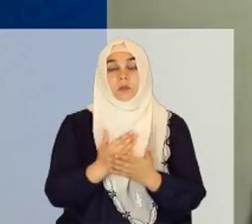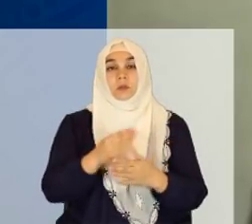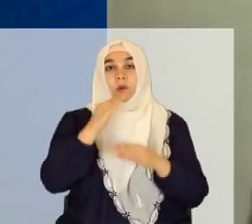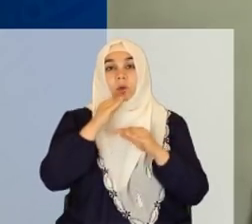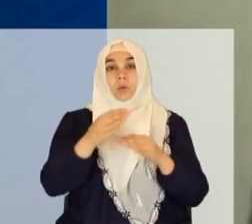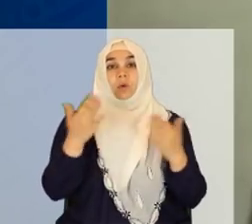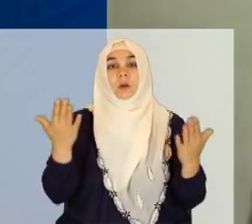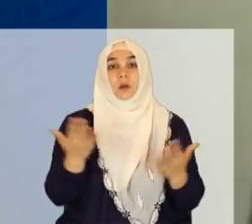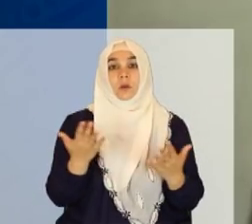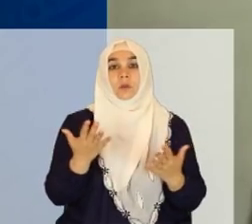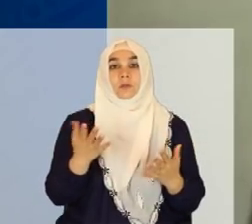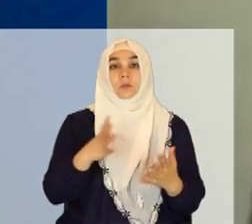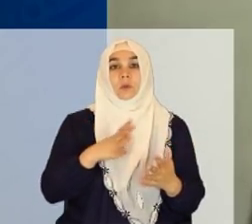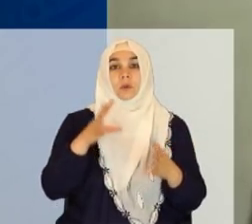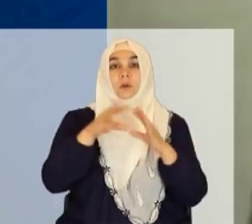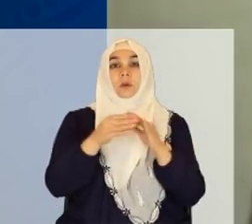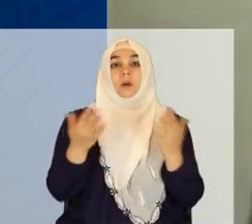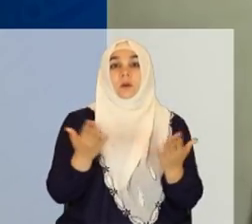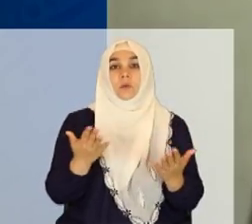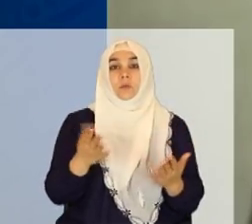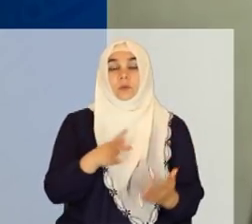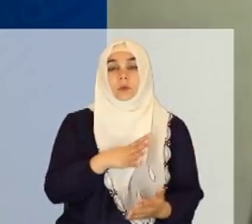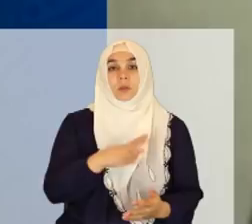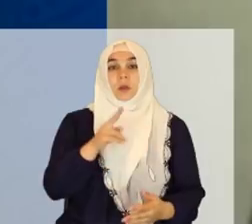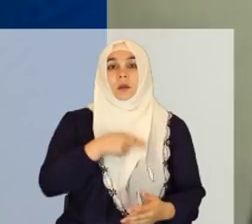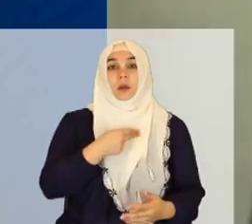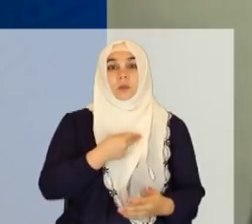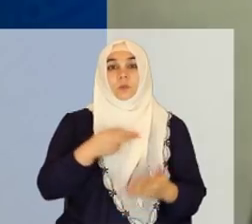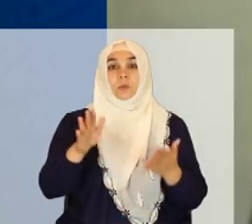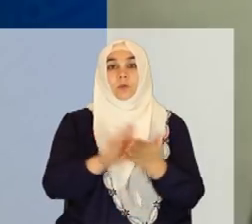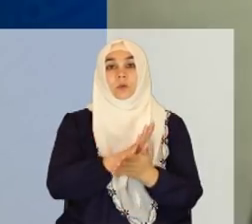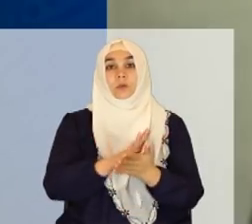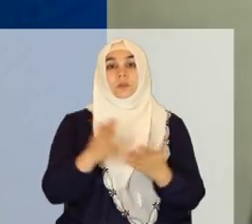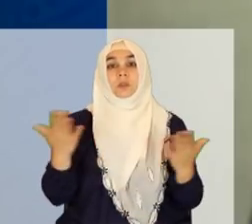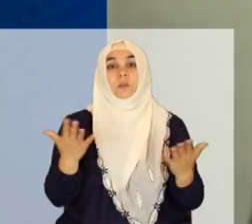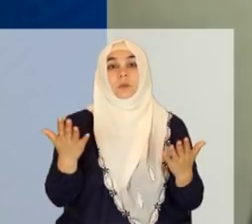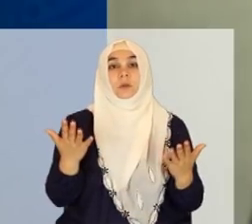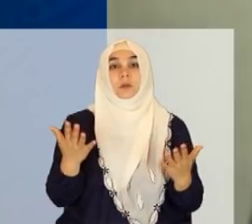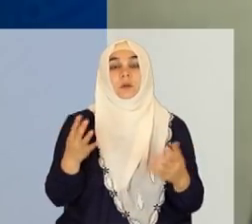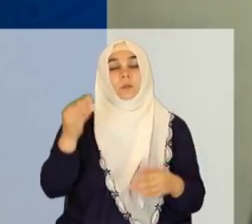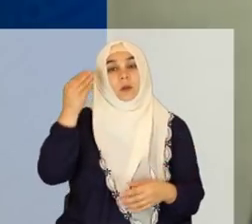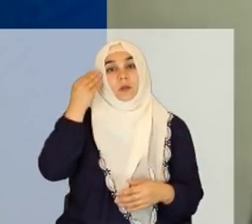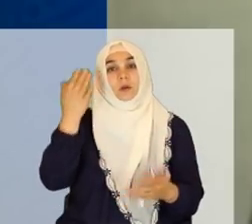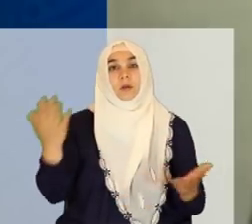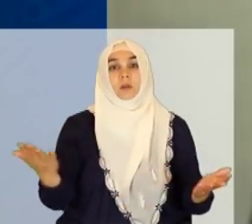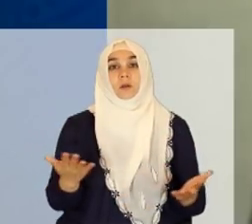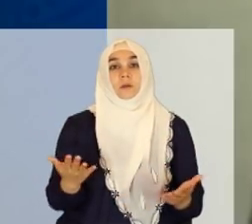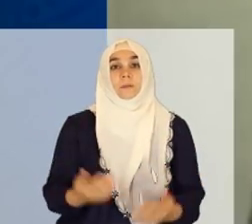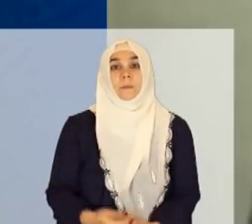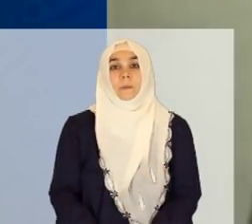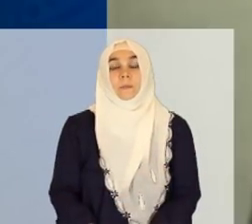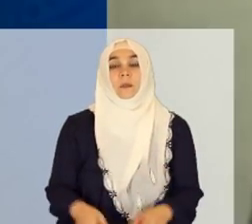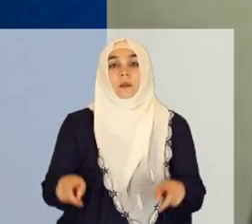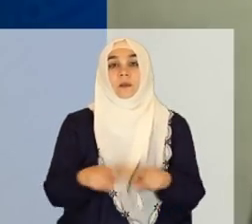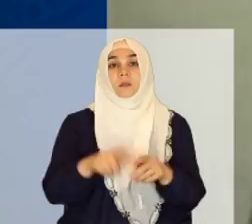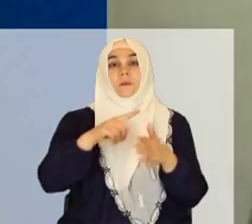Ruhiy tarbiyaga nima aloqasi bor? Qalbni poklanishi nimadan iborat bu ma'noda?